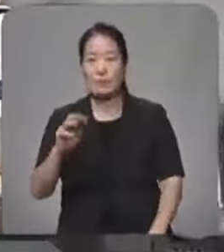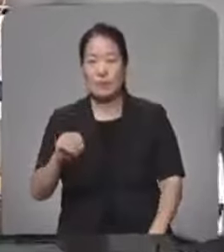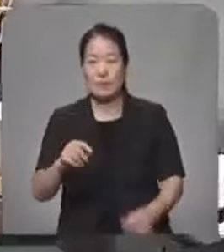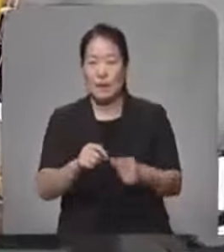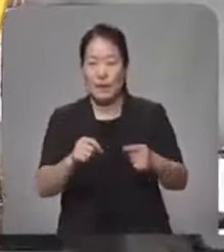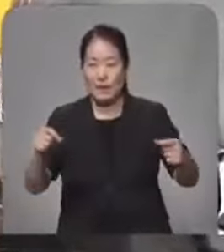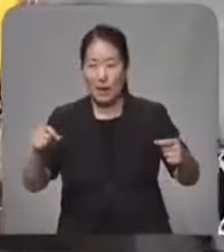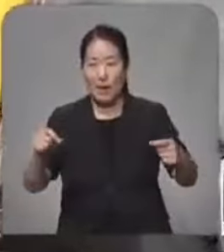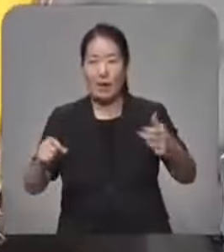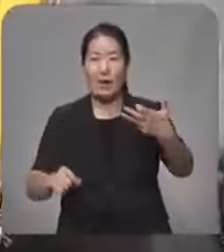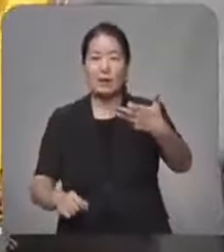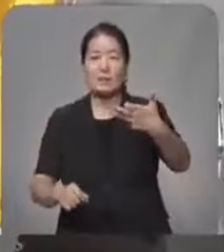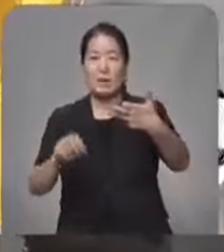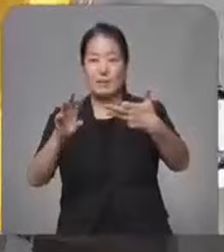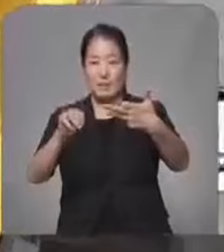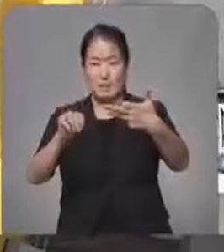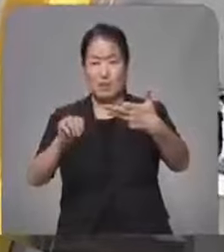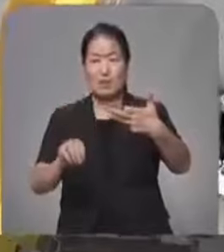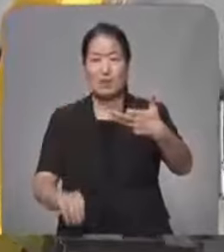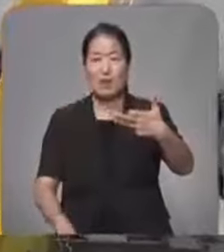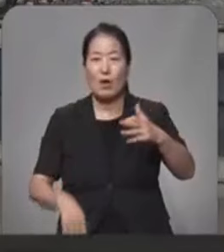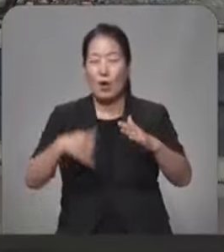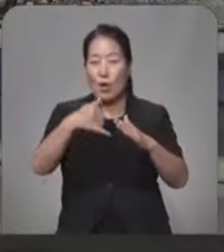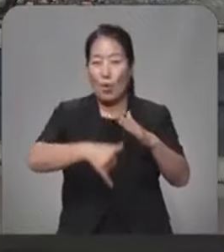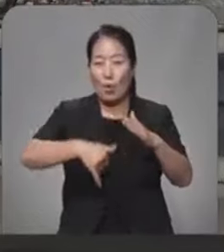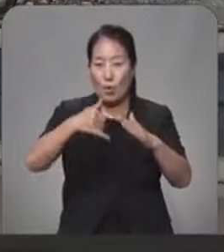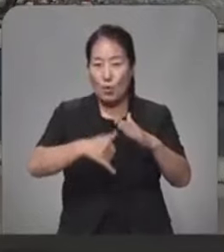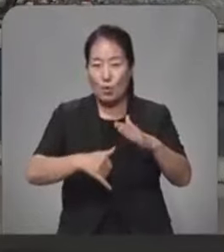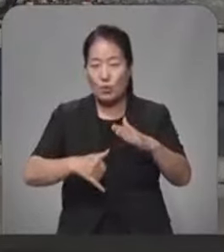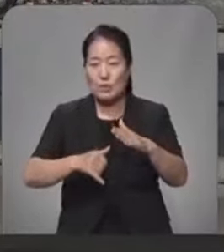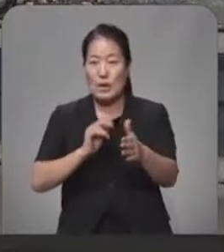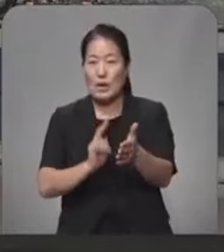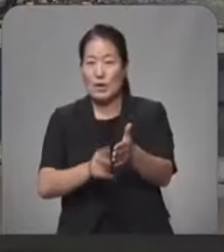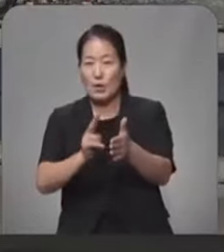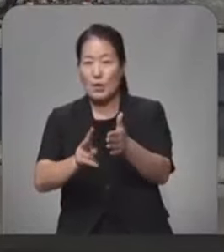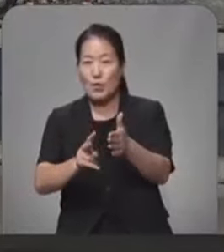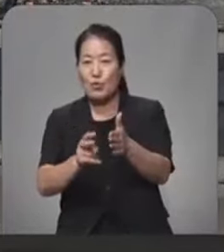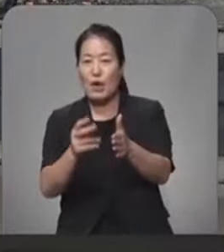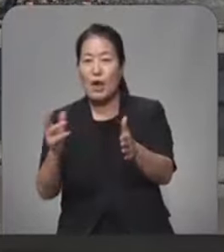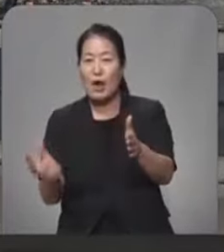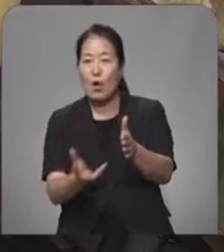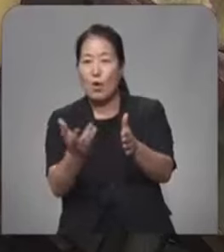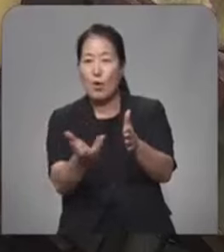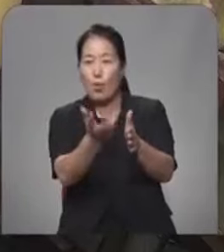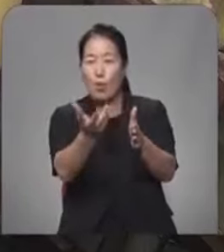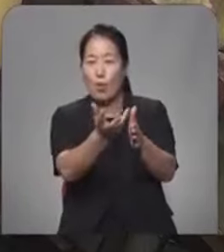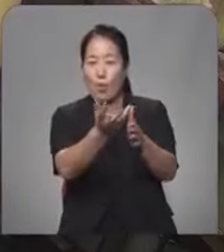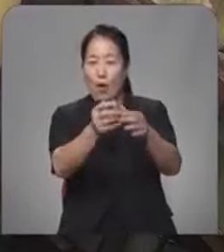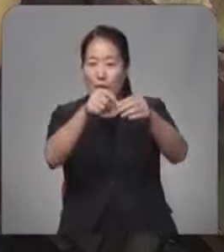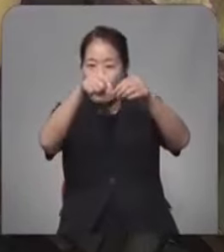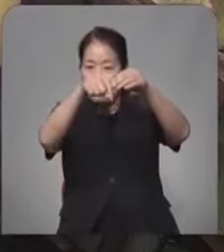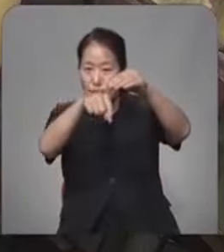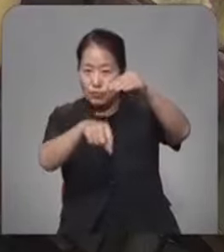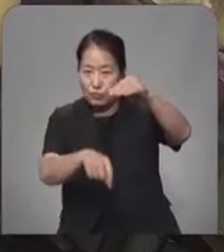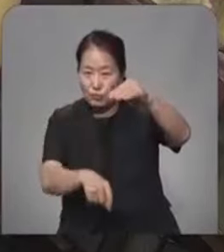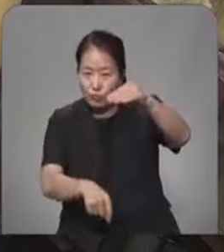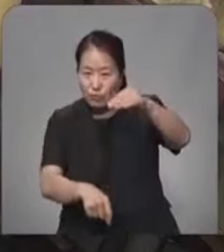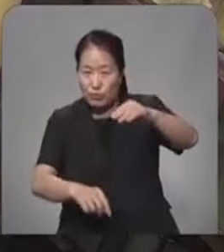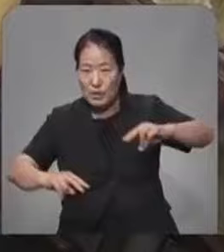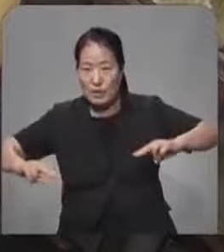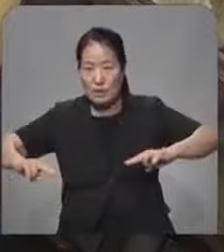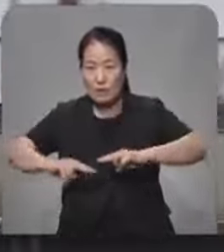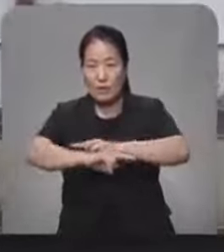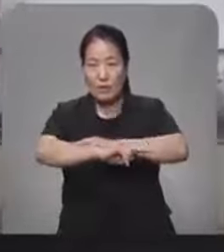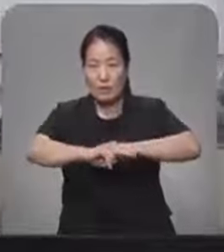지름 18m에 이릅니다. 공사와 기차 운행을 위한 환기구인데 구덩이 아래에서는 양방향으로 터널을 뚫고